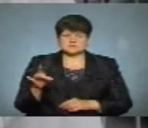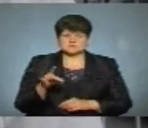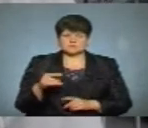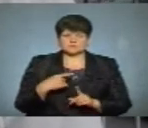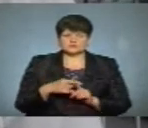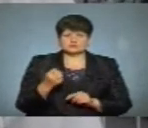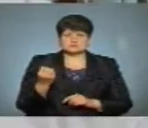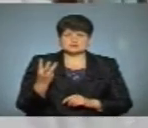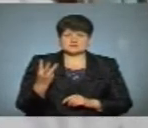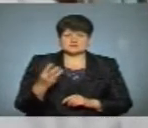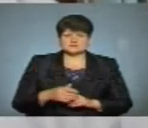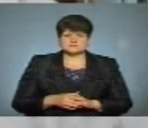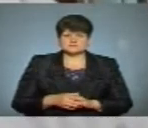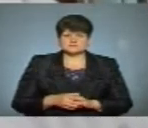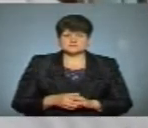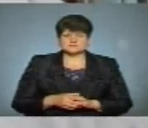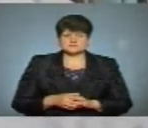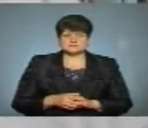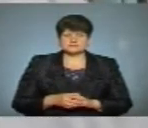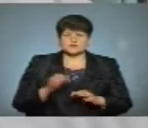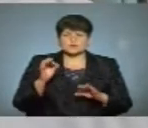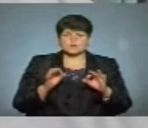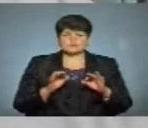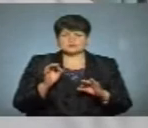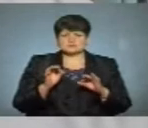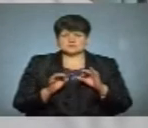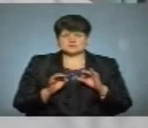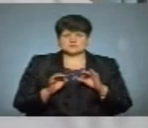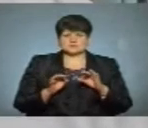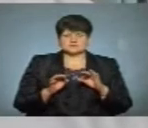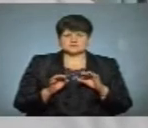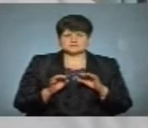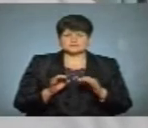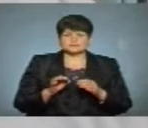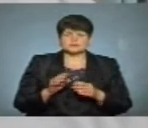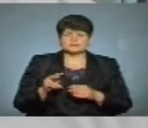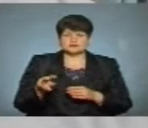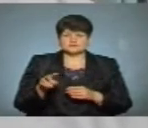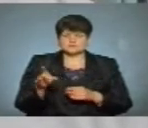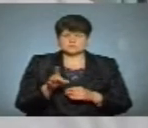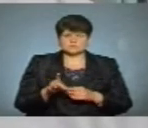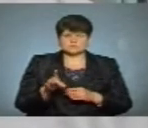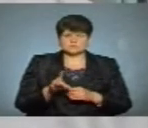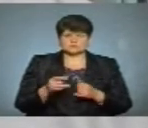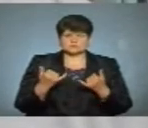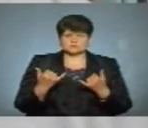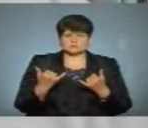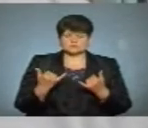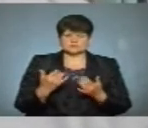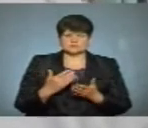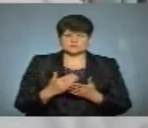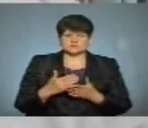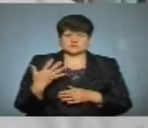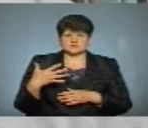плюс 13. Коефіцієнт інцидентності в Лановецькому районі на сьогодні складає